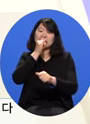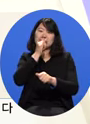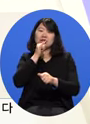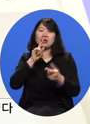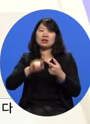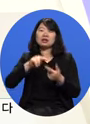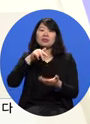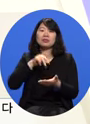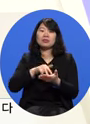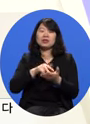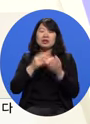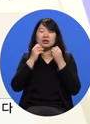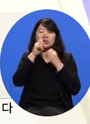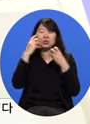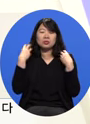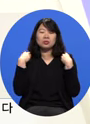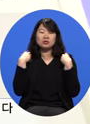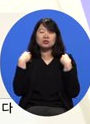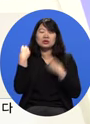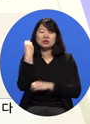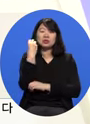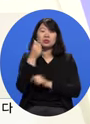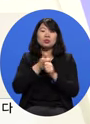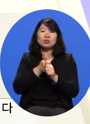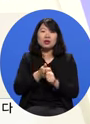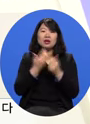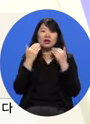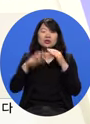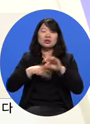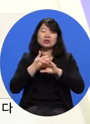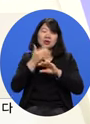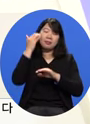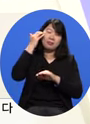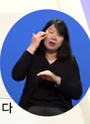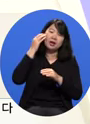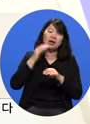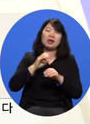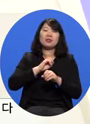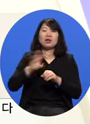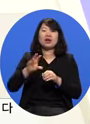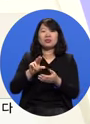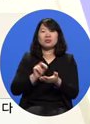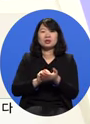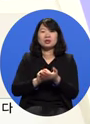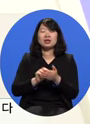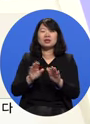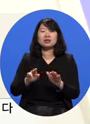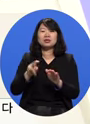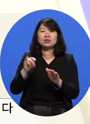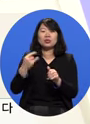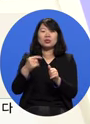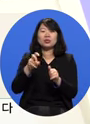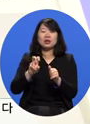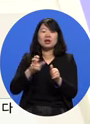부분도 3 정부 의 기준에 따르면 학교 혁신의 걸림 들러서 제거해야 될 문제인데 이 부분도 시 도교육감 에 넘기는 문제입니다